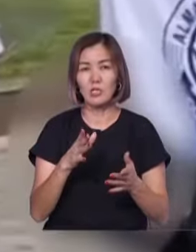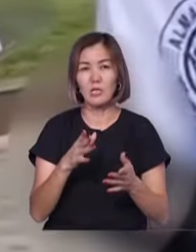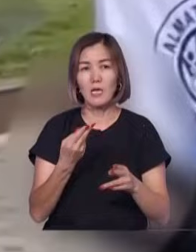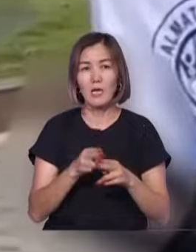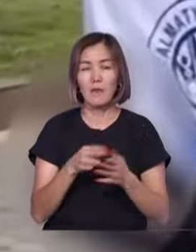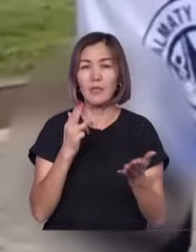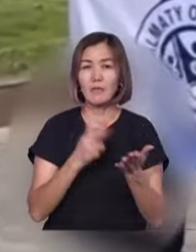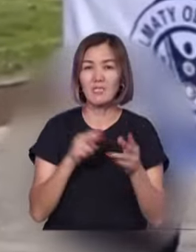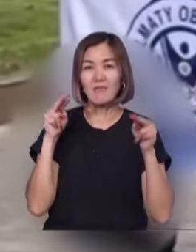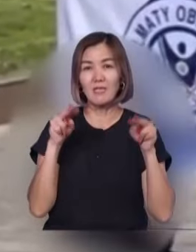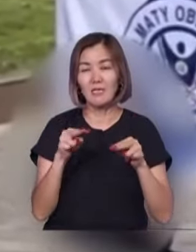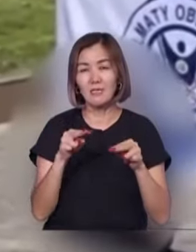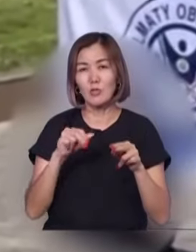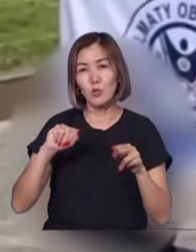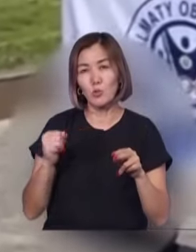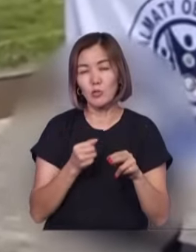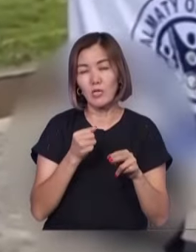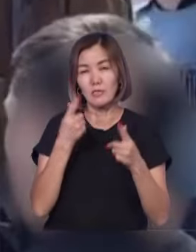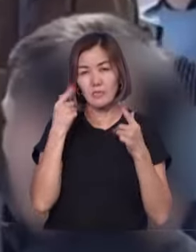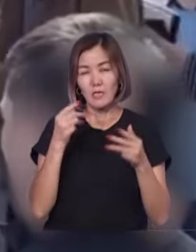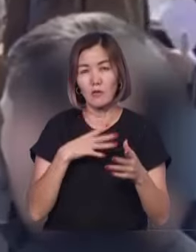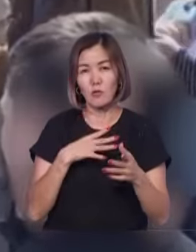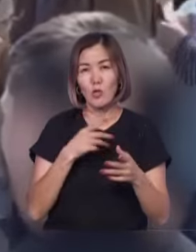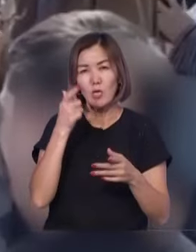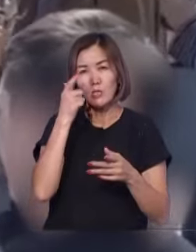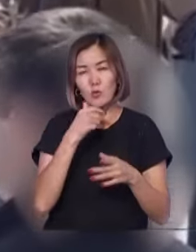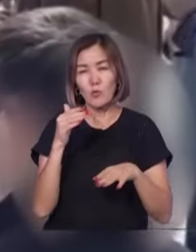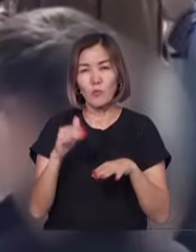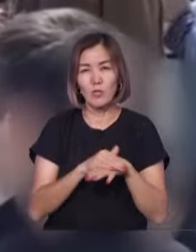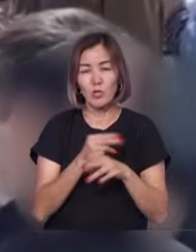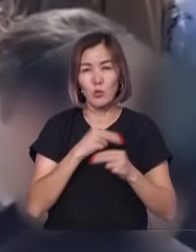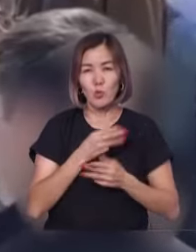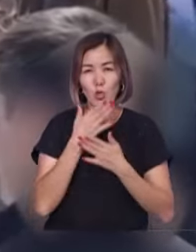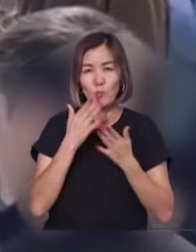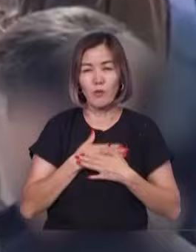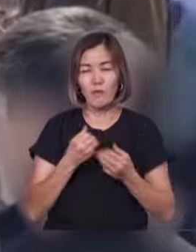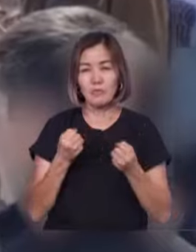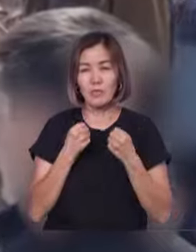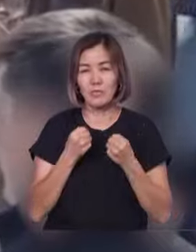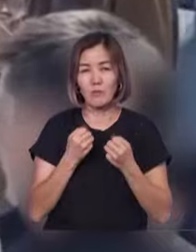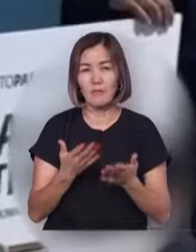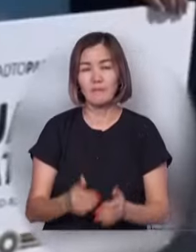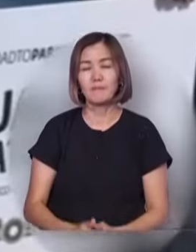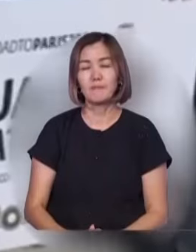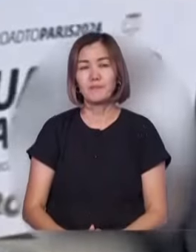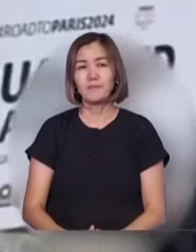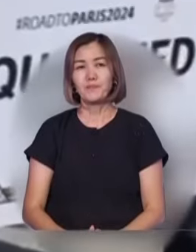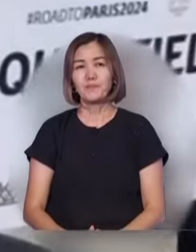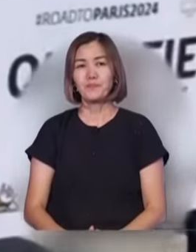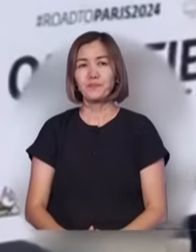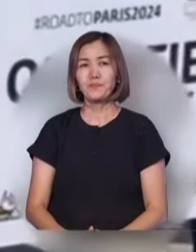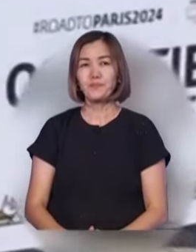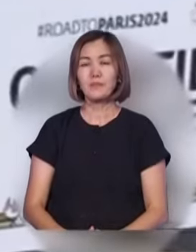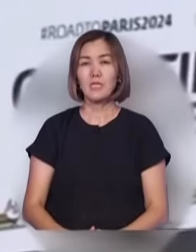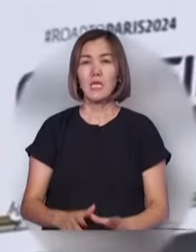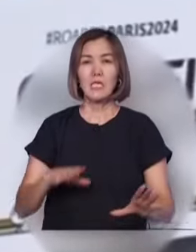свидетельствуют друзья и Соратники чемпиона демеу довольно скромный и трудолюбивый спортсмен отзываются они о борце Наряду с